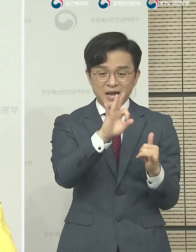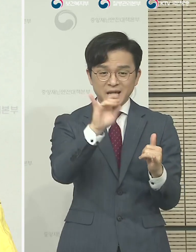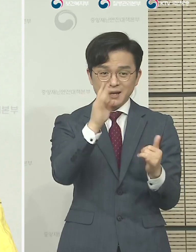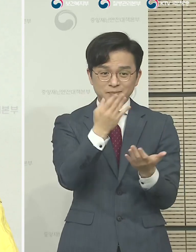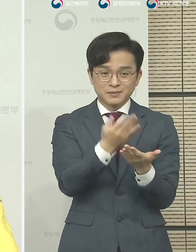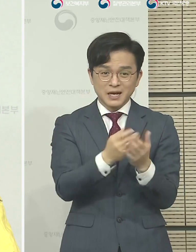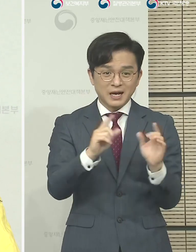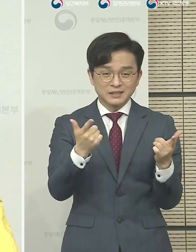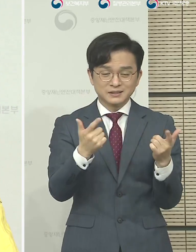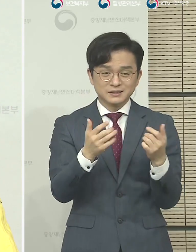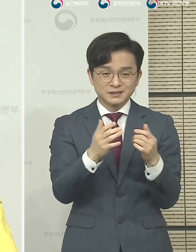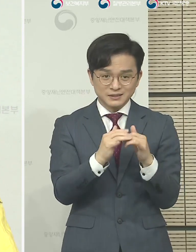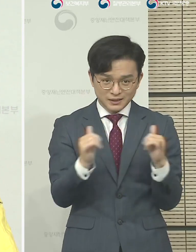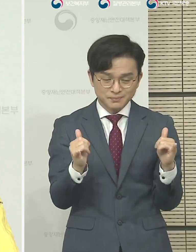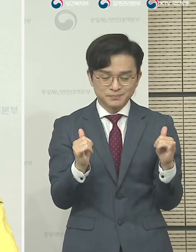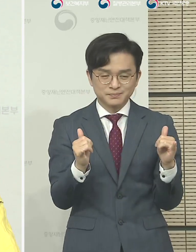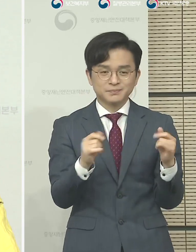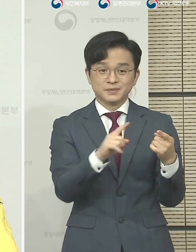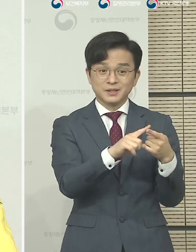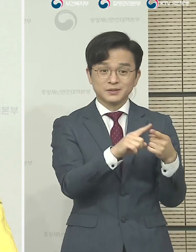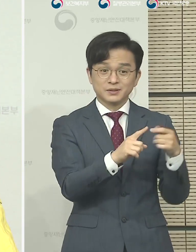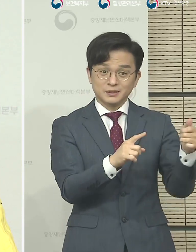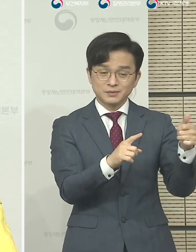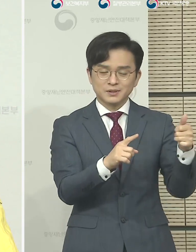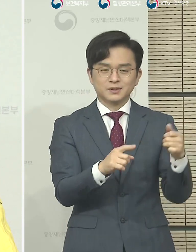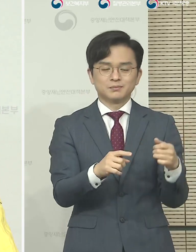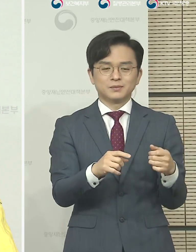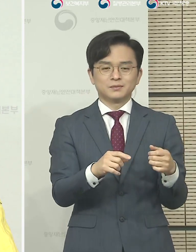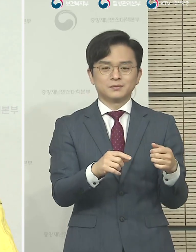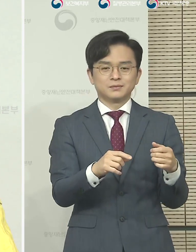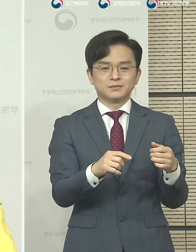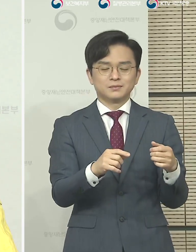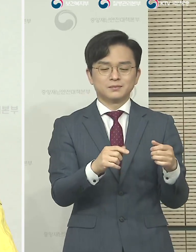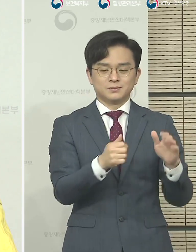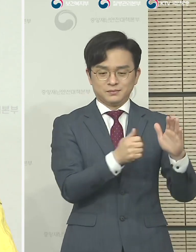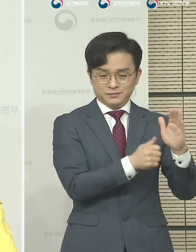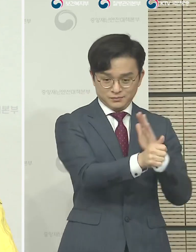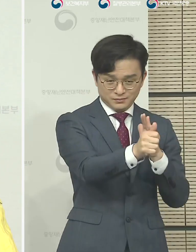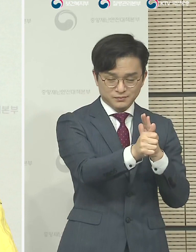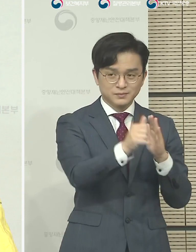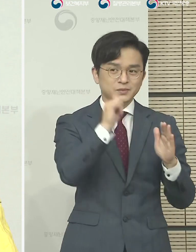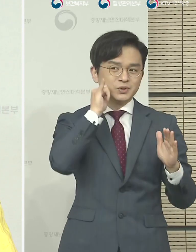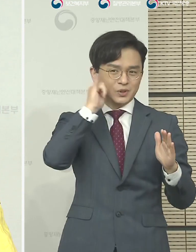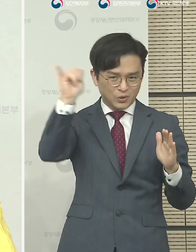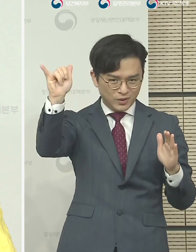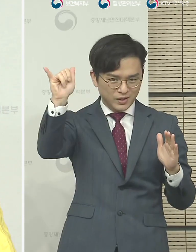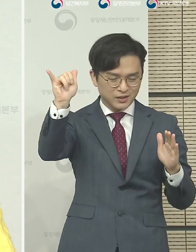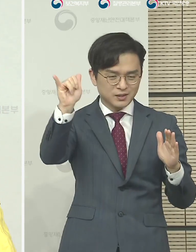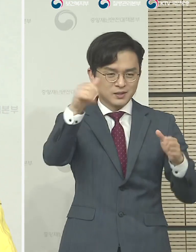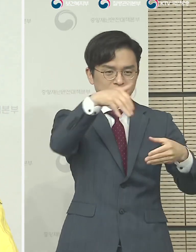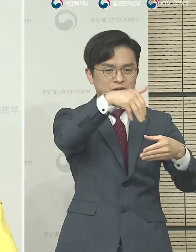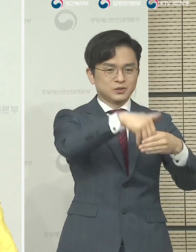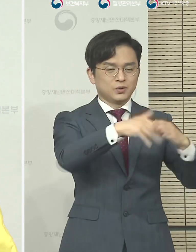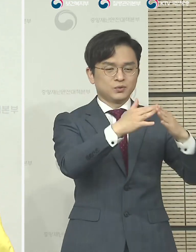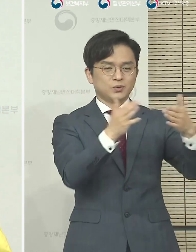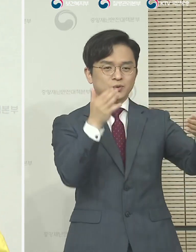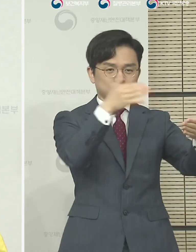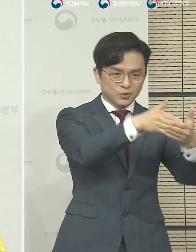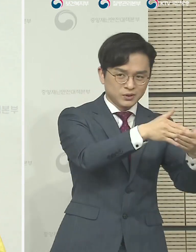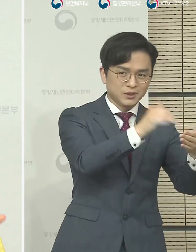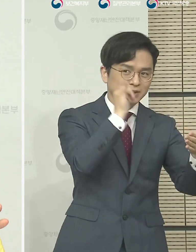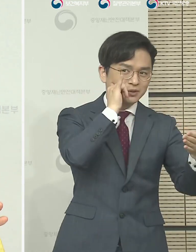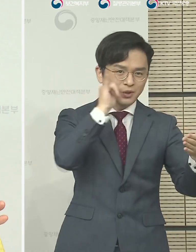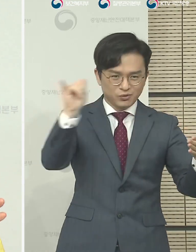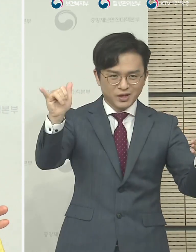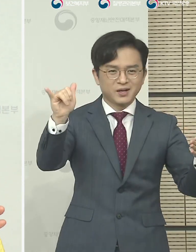출발한다라고 하는 거를 이제 이메일이나 이제 전화 등으로 이제 담당 공무원한테 통보를 하고 집에서 나섭니다. 그런데 이제